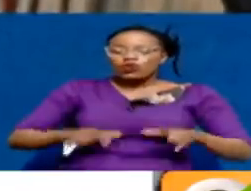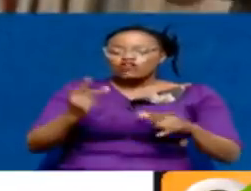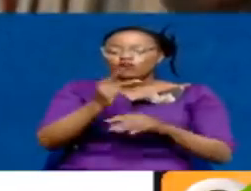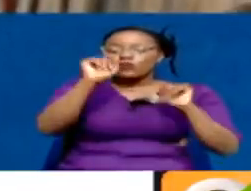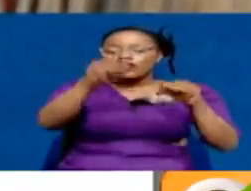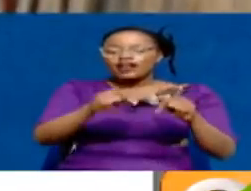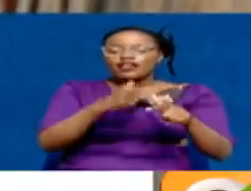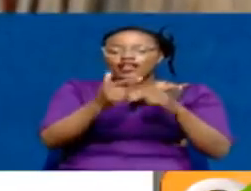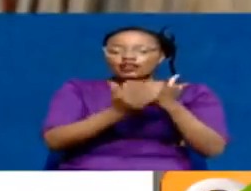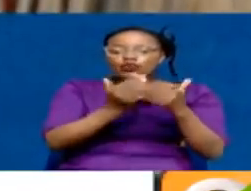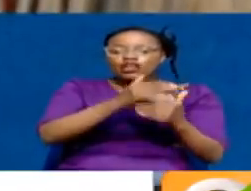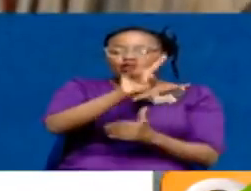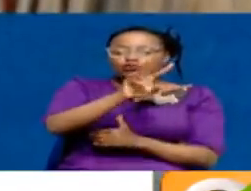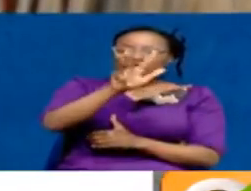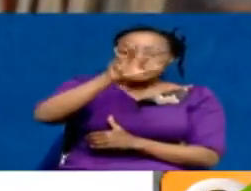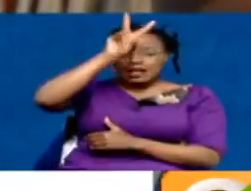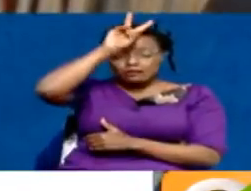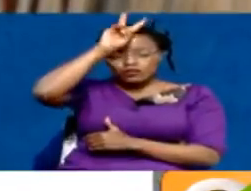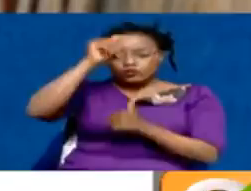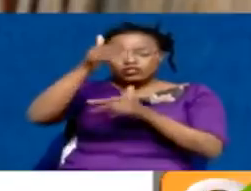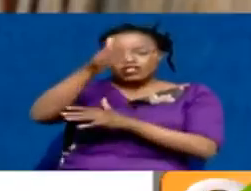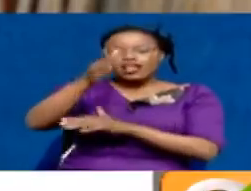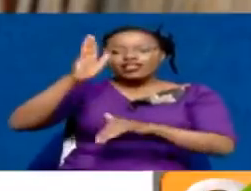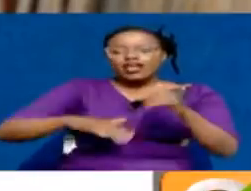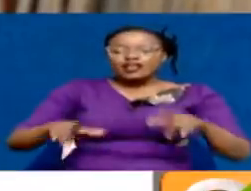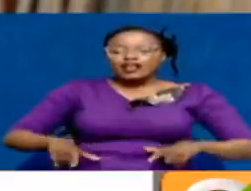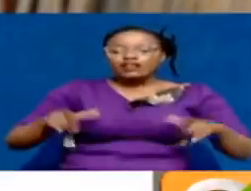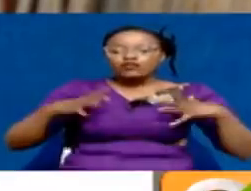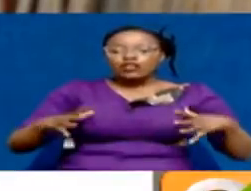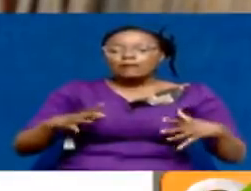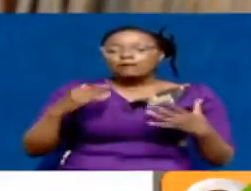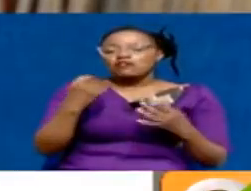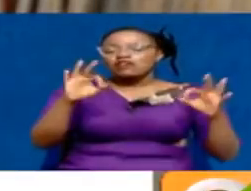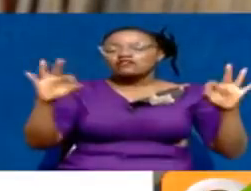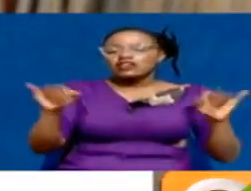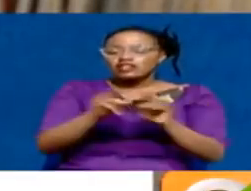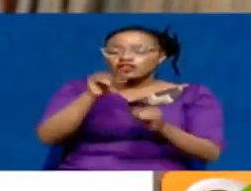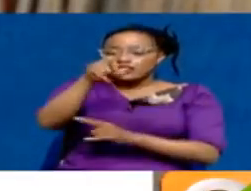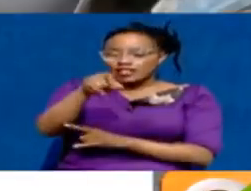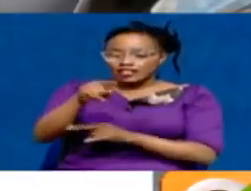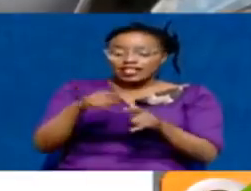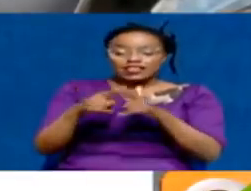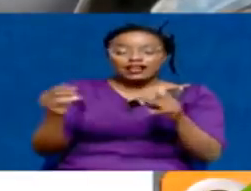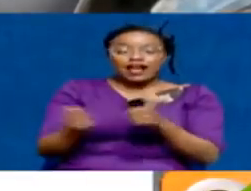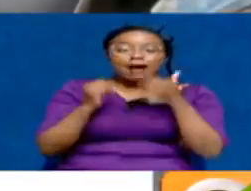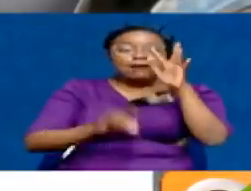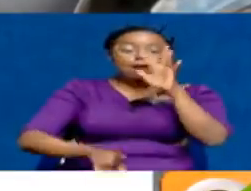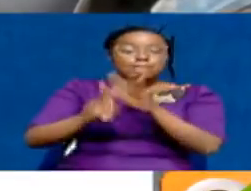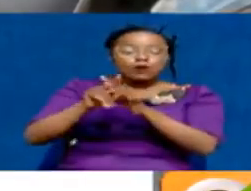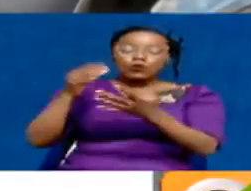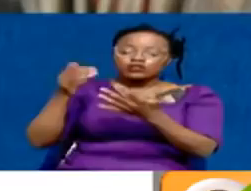Huko. Anichungia hizo mbuzi mbili tatu ambazo ziko pale kuliko kukaa na watu bure. Katika hiyo hali ndio mambo ikatokezea.